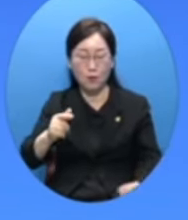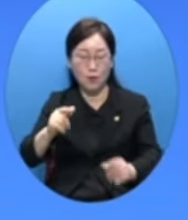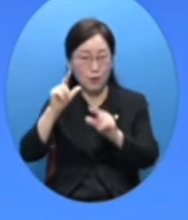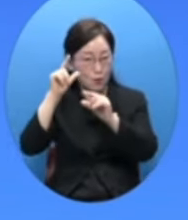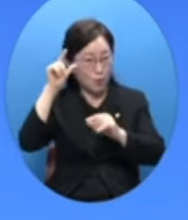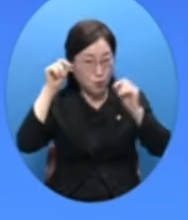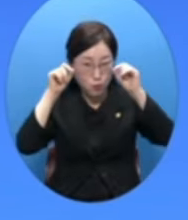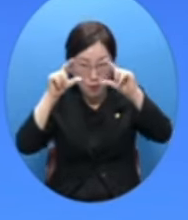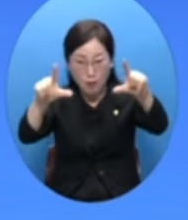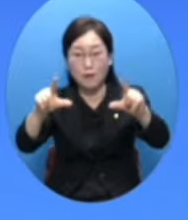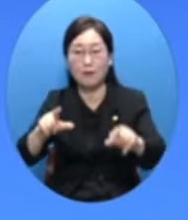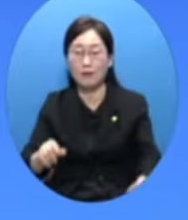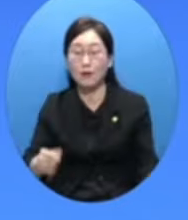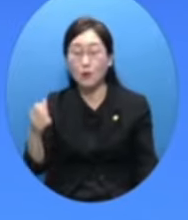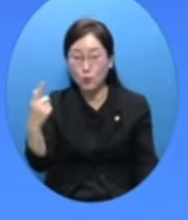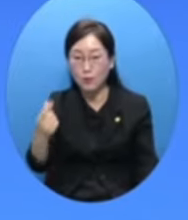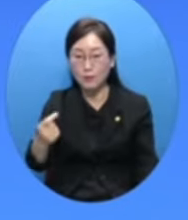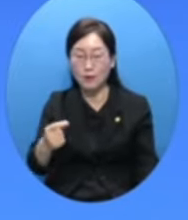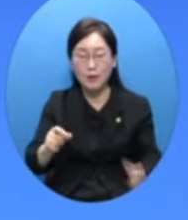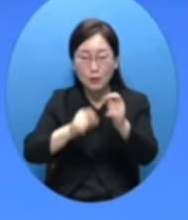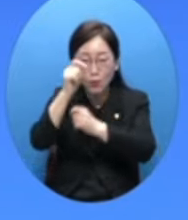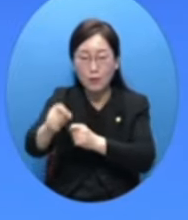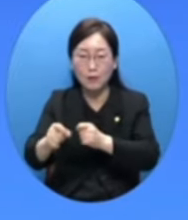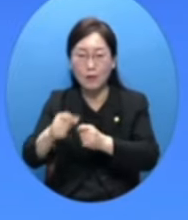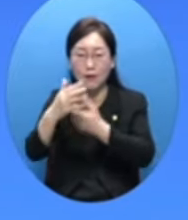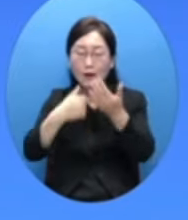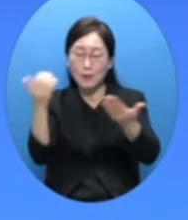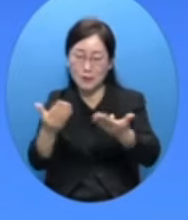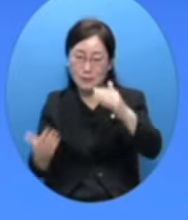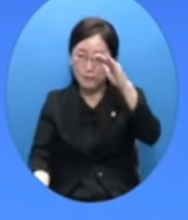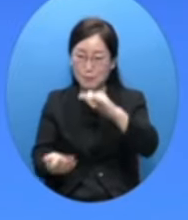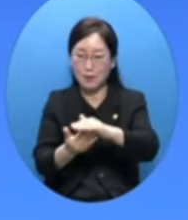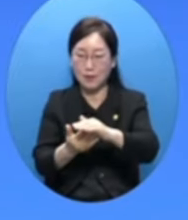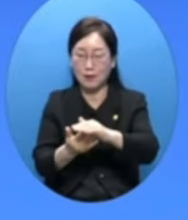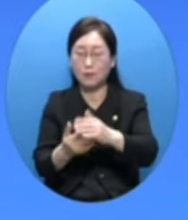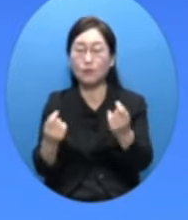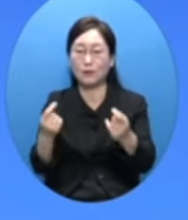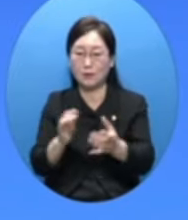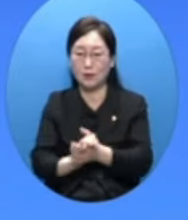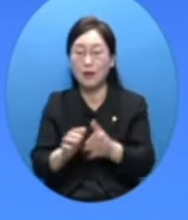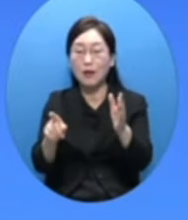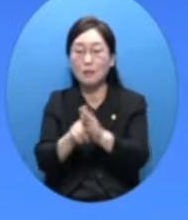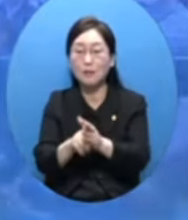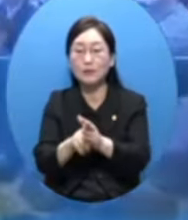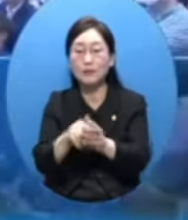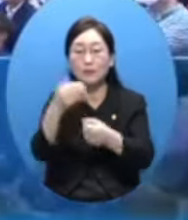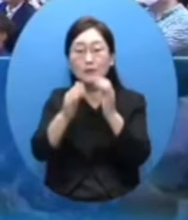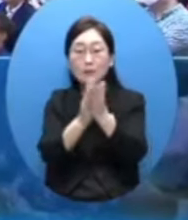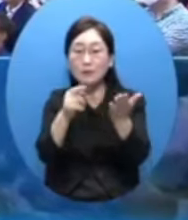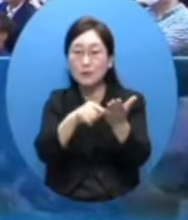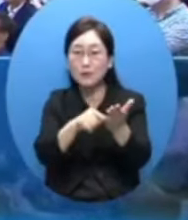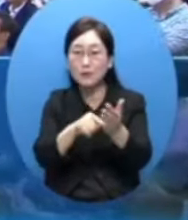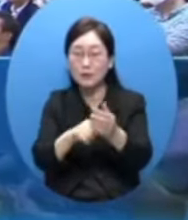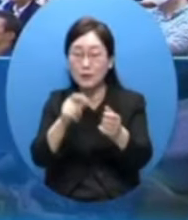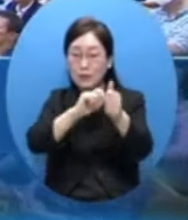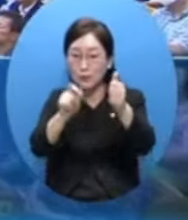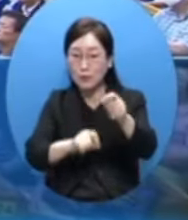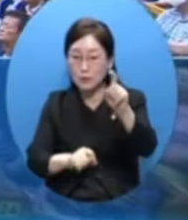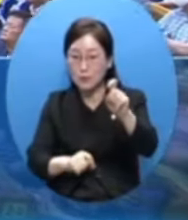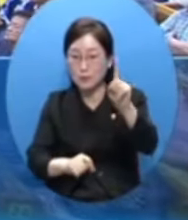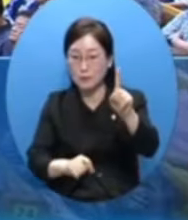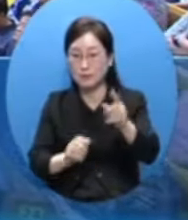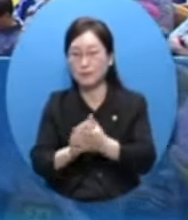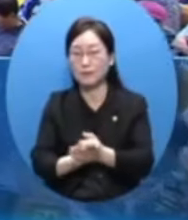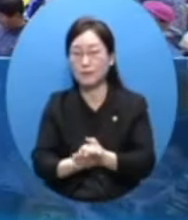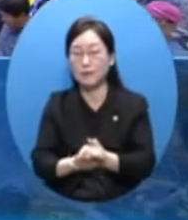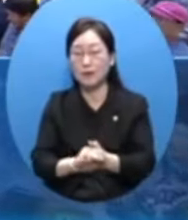변화시키는 꿈입니다. 하나님의 놀라운 역사를 이루는 꿈인 것입니다. 믿음 장인 히브리서 11장에 이렇게 성경을 말씀합니다.